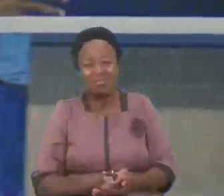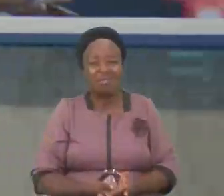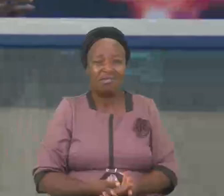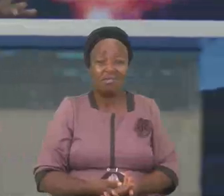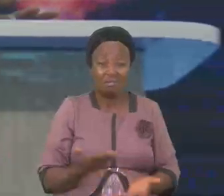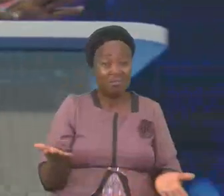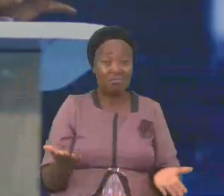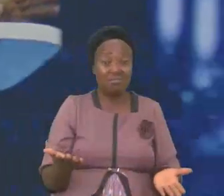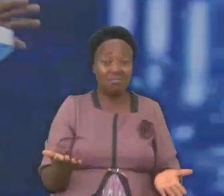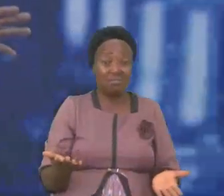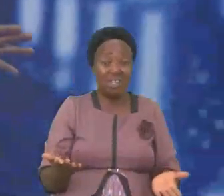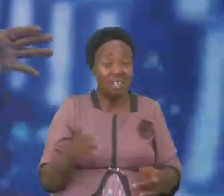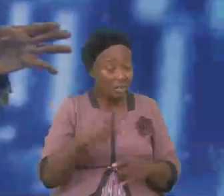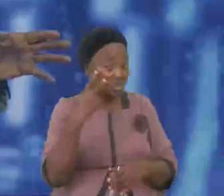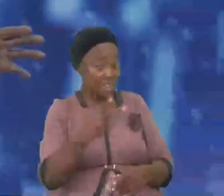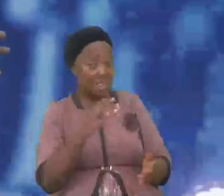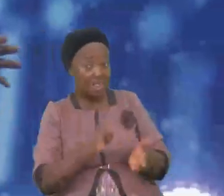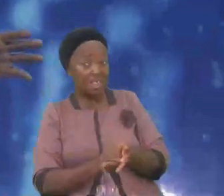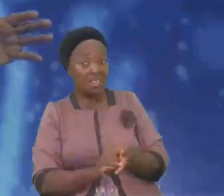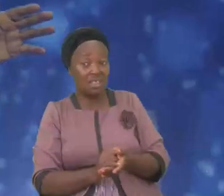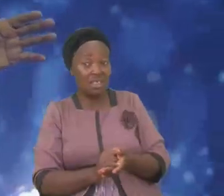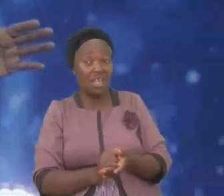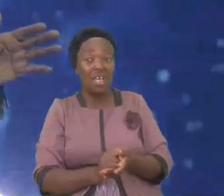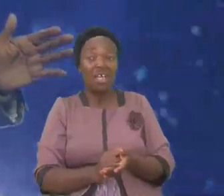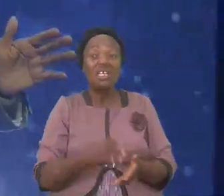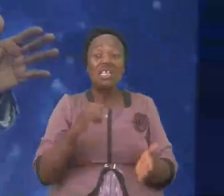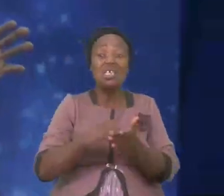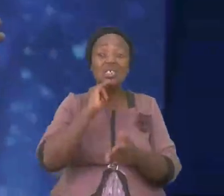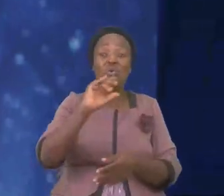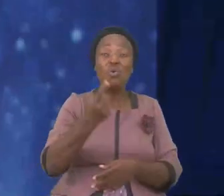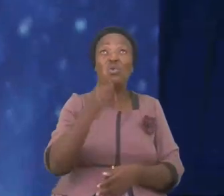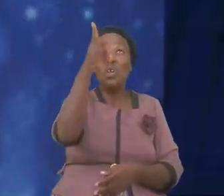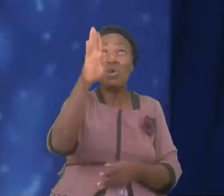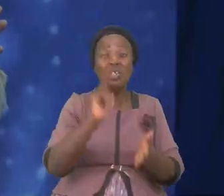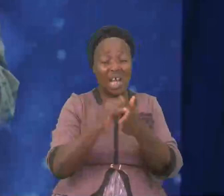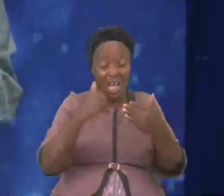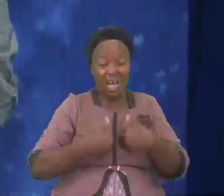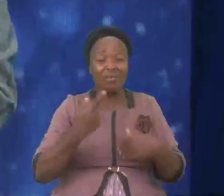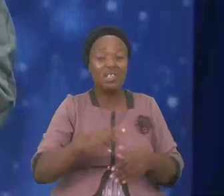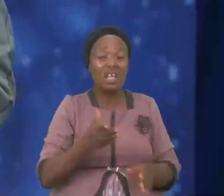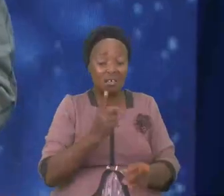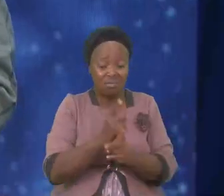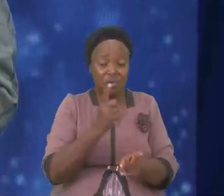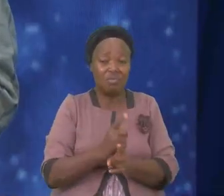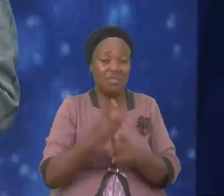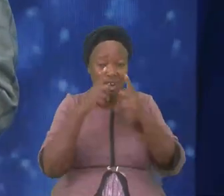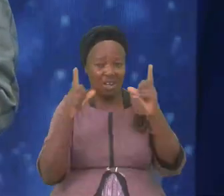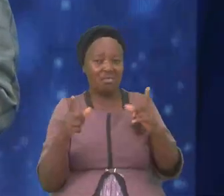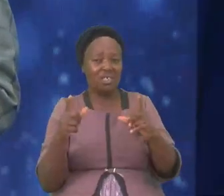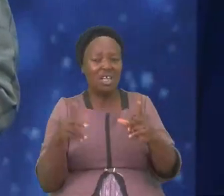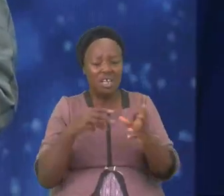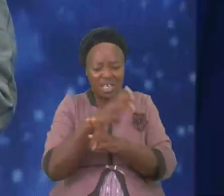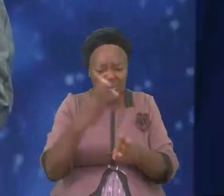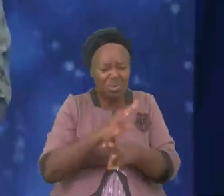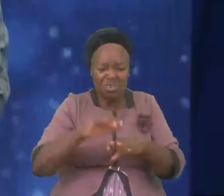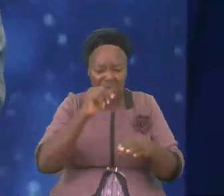qui a le bon langage. Le monde n'appelle pas toutes ces choses, donc, que nous avons lu dans le